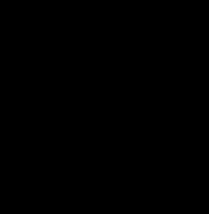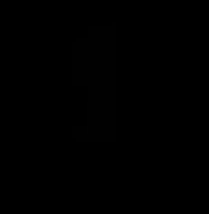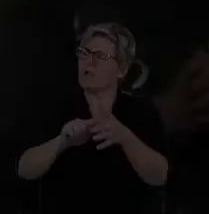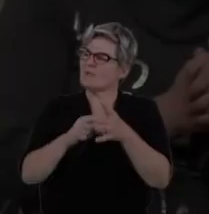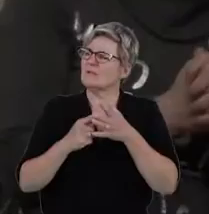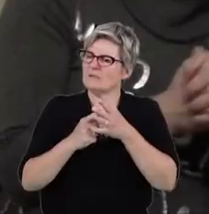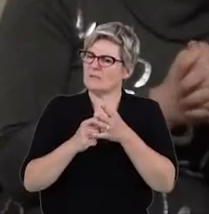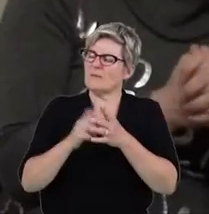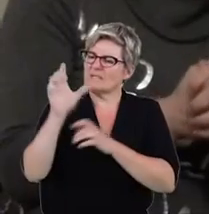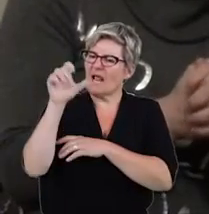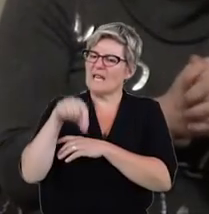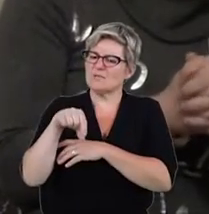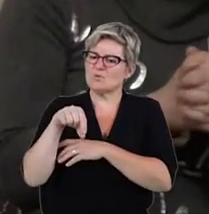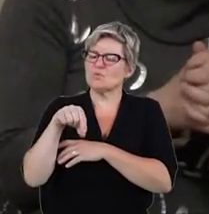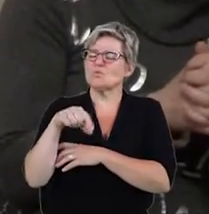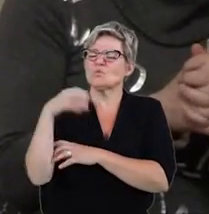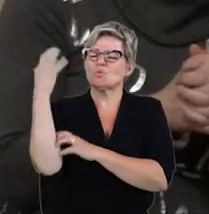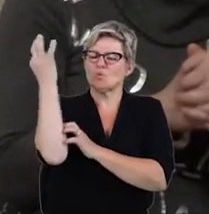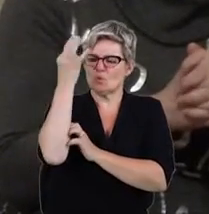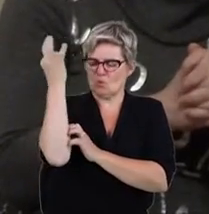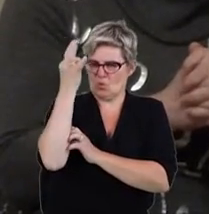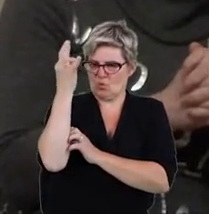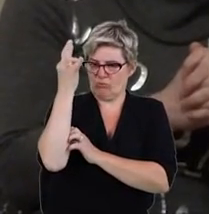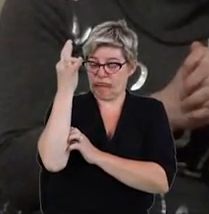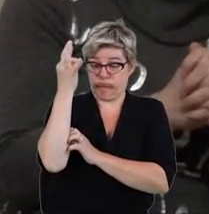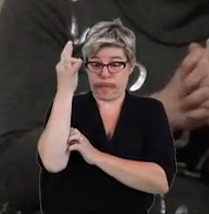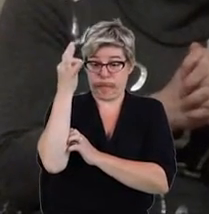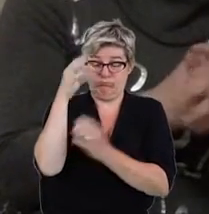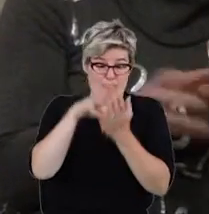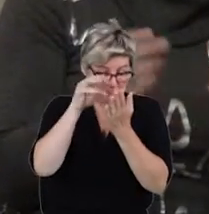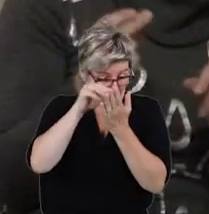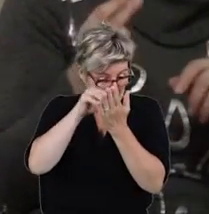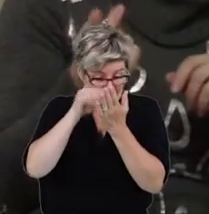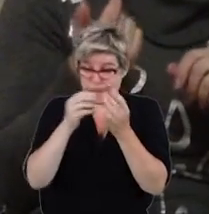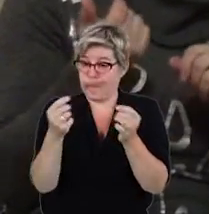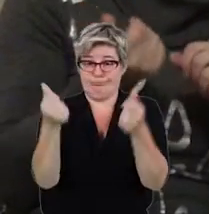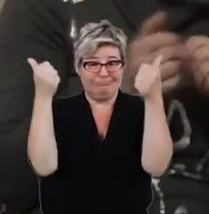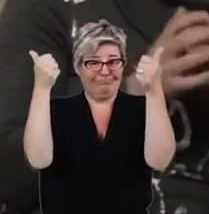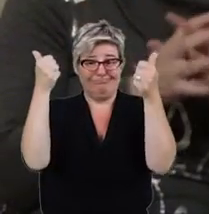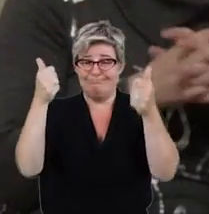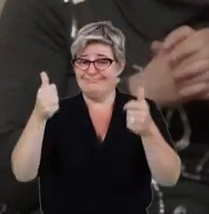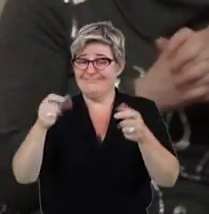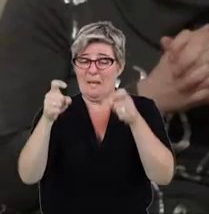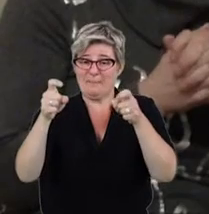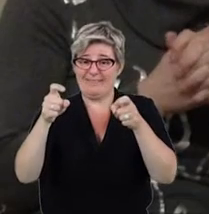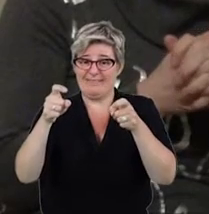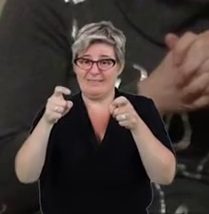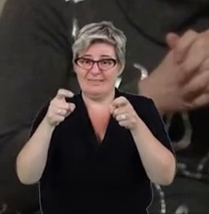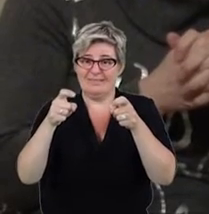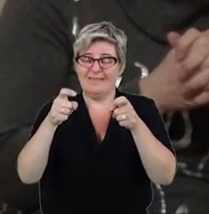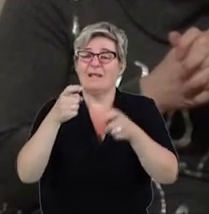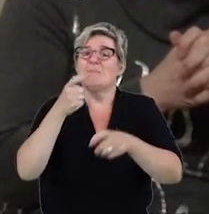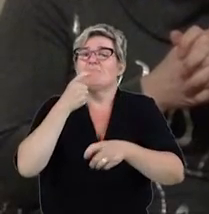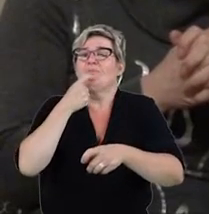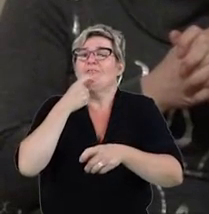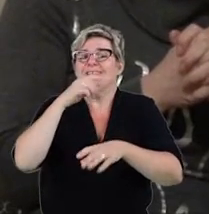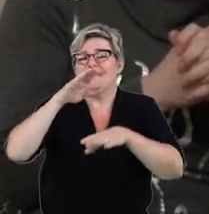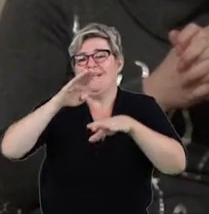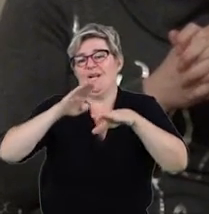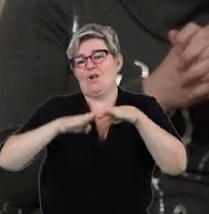Elle a commencé à suivre des cours de LSQ. Oui. Elle a appris ça comme ça. Plus vite que